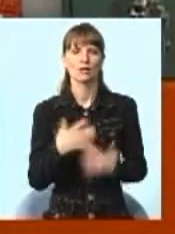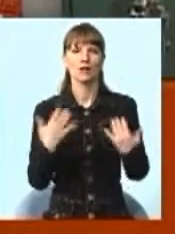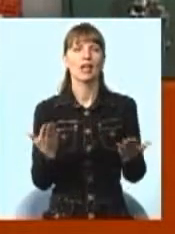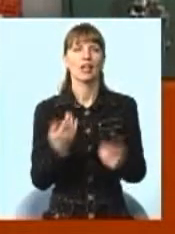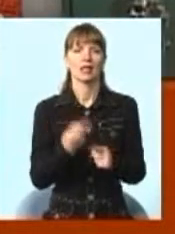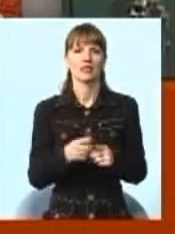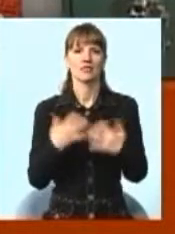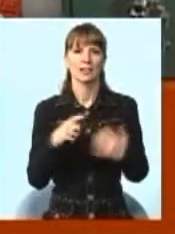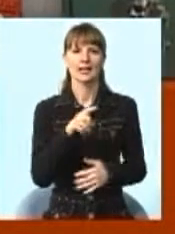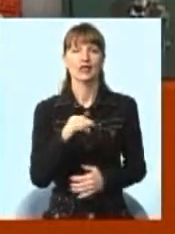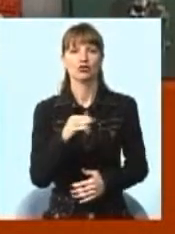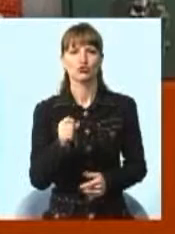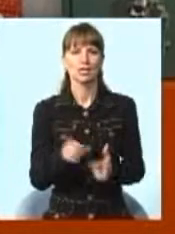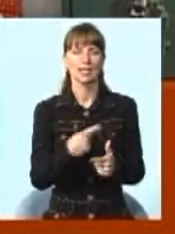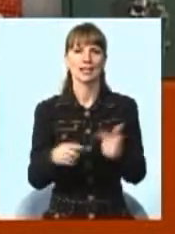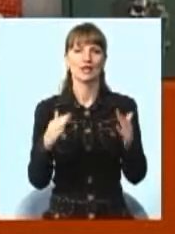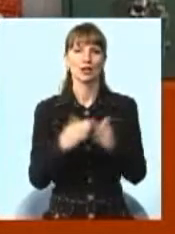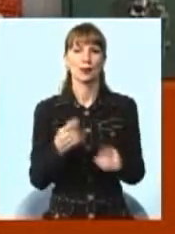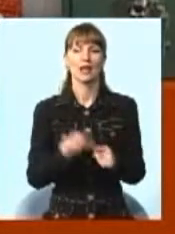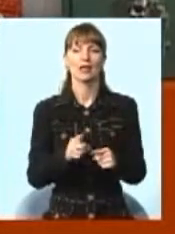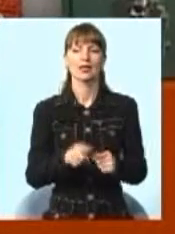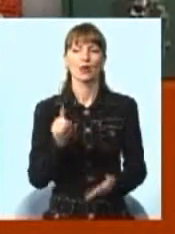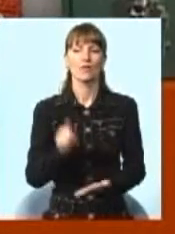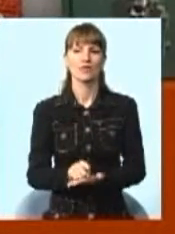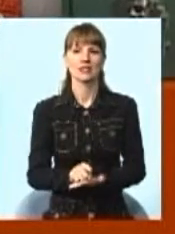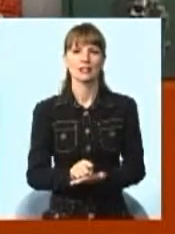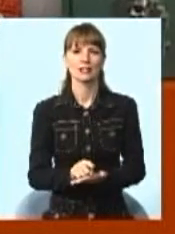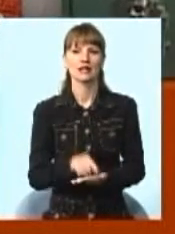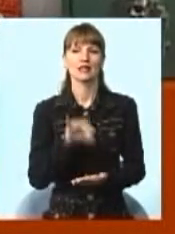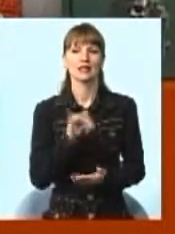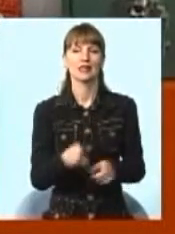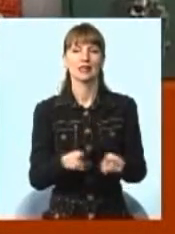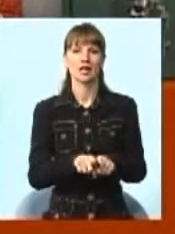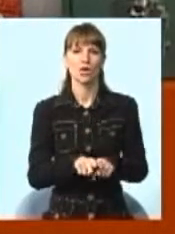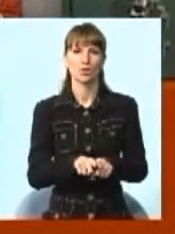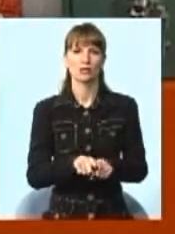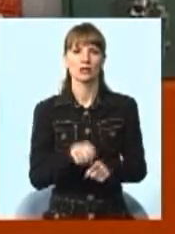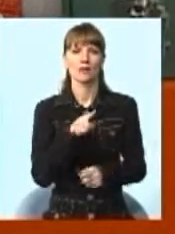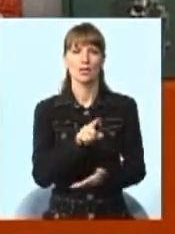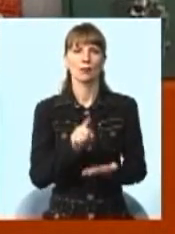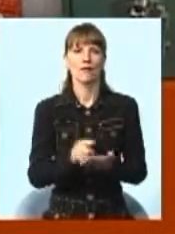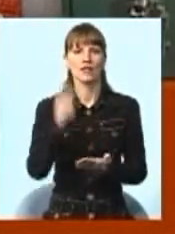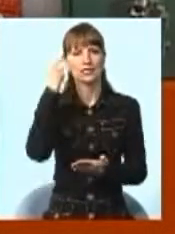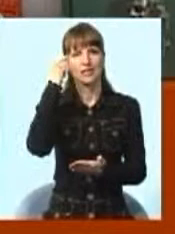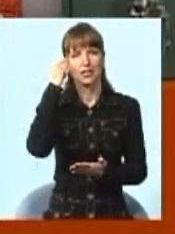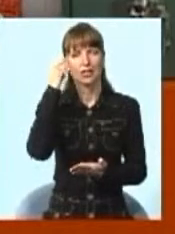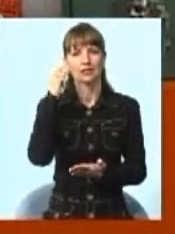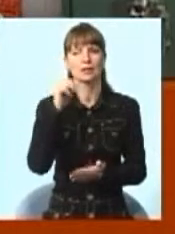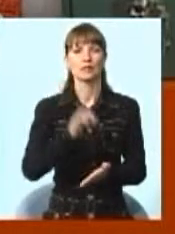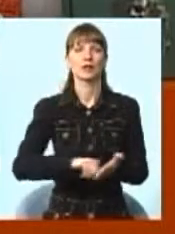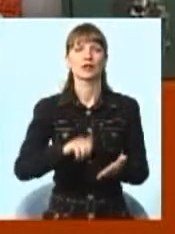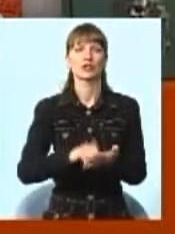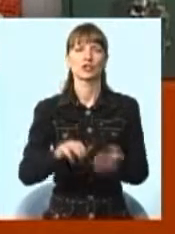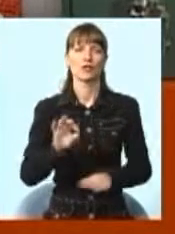це тварина, хижа чи домашня, це обов'язково. Також він повинен знати